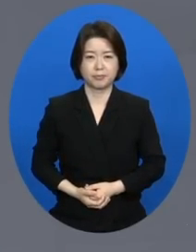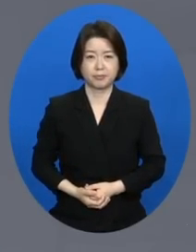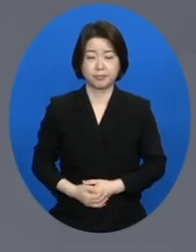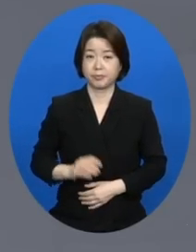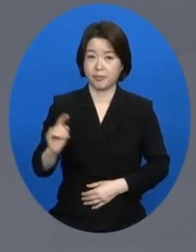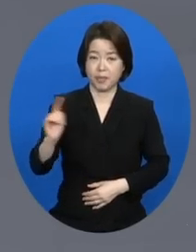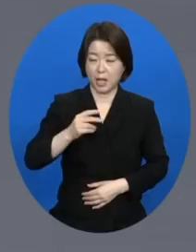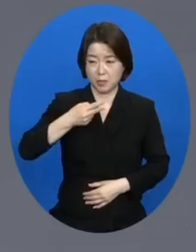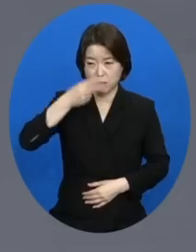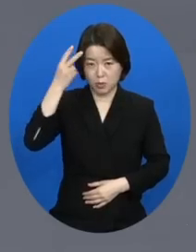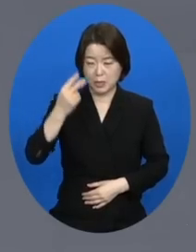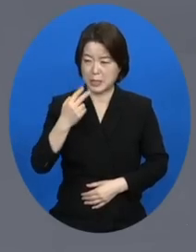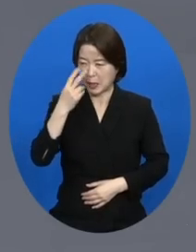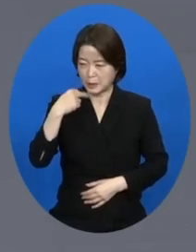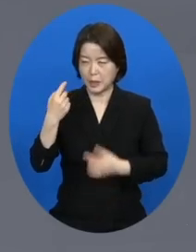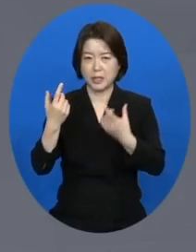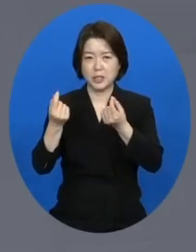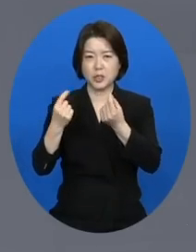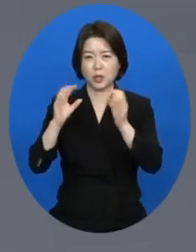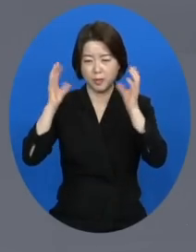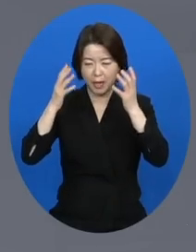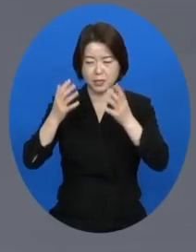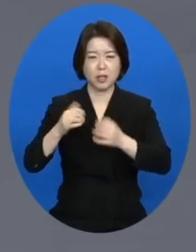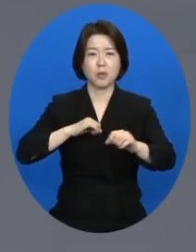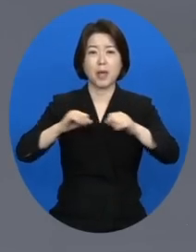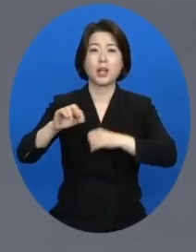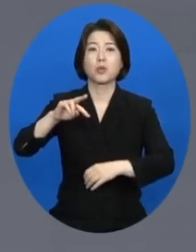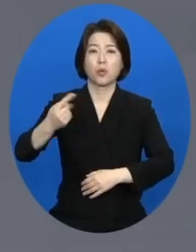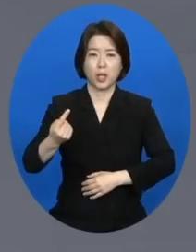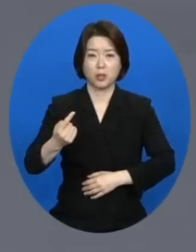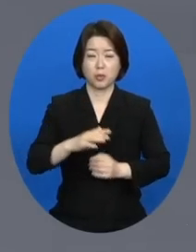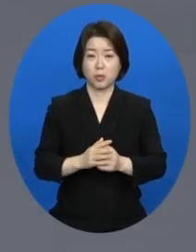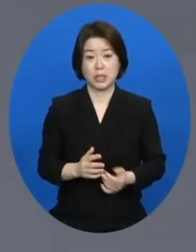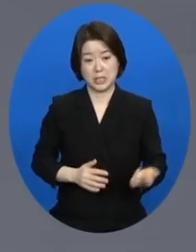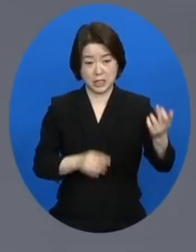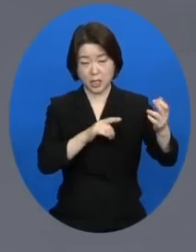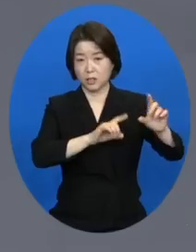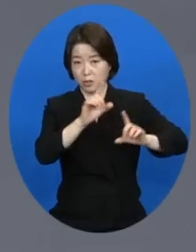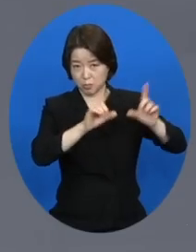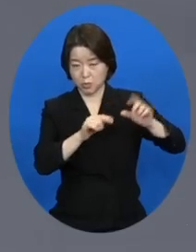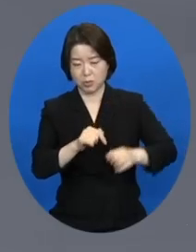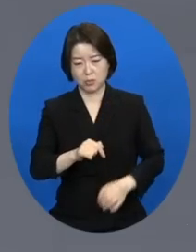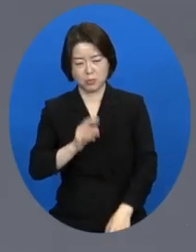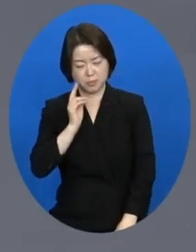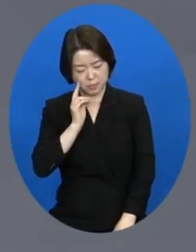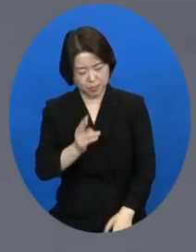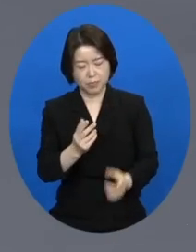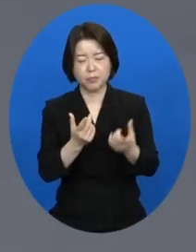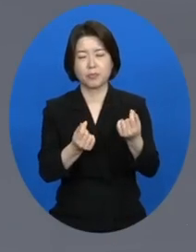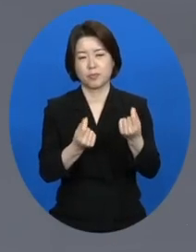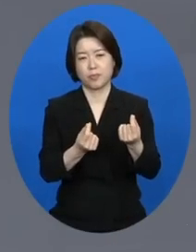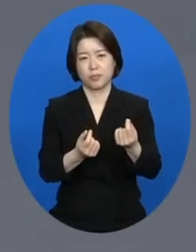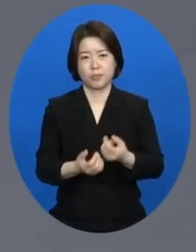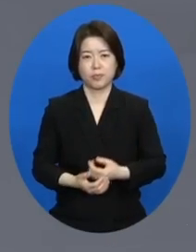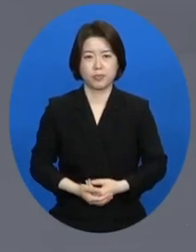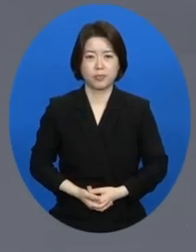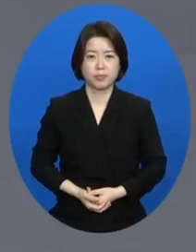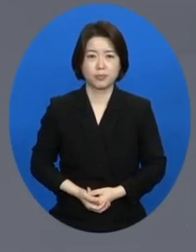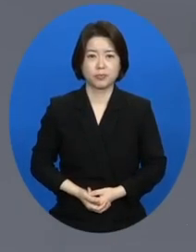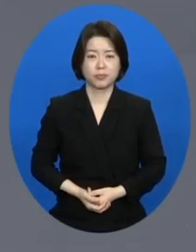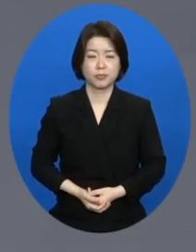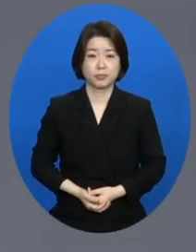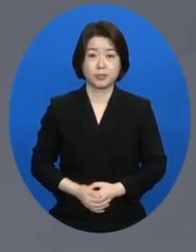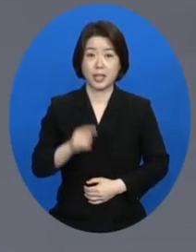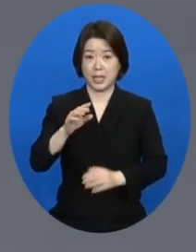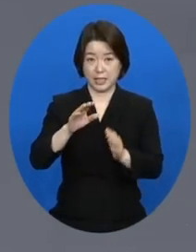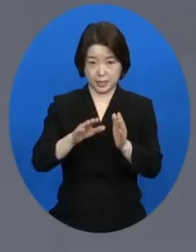아무리 요셉이 철부지 아이처럼 행동하겠다 하더라도 이 형들의 행태는 정말 가혹한 행위가 아닐 수가 없습니다. 근데